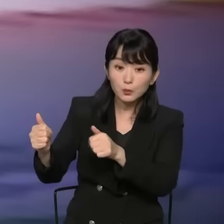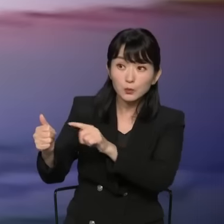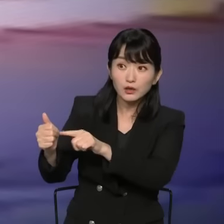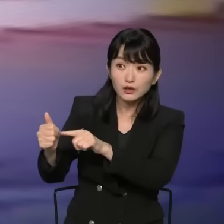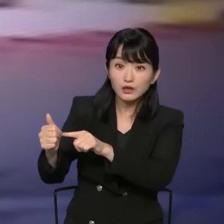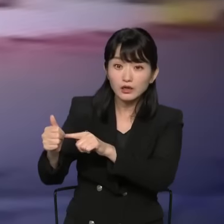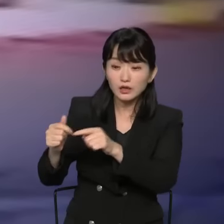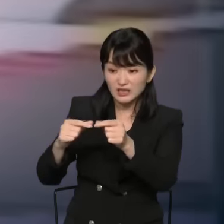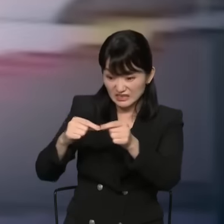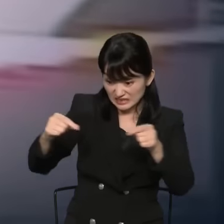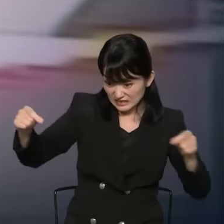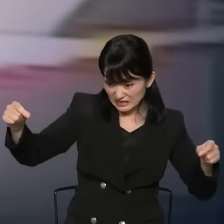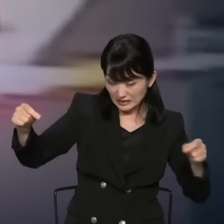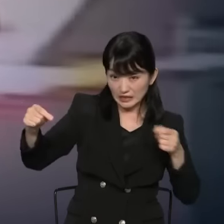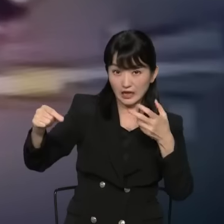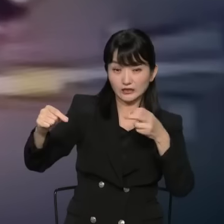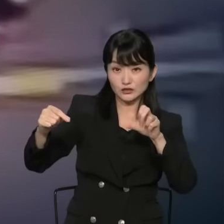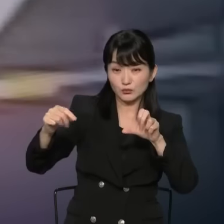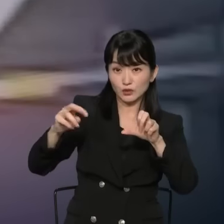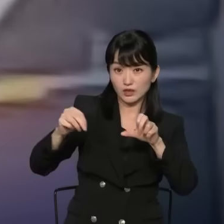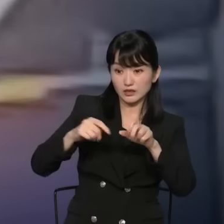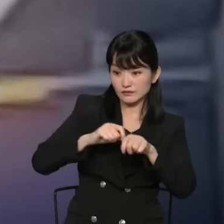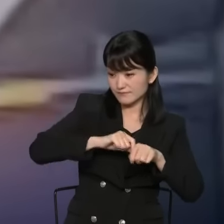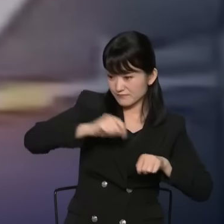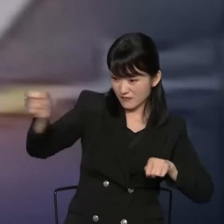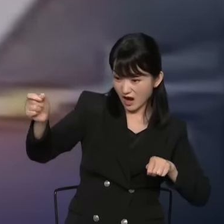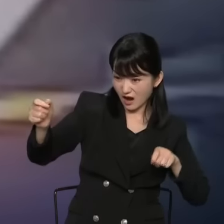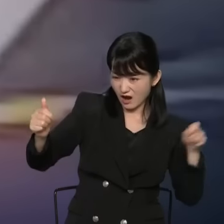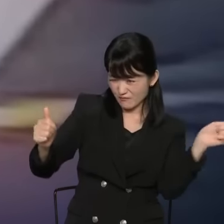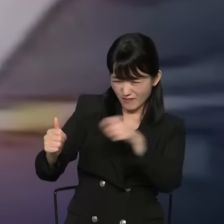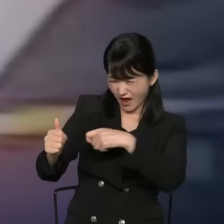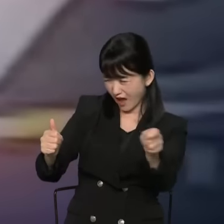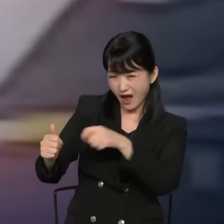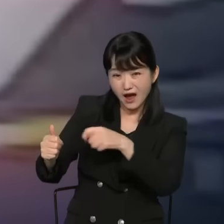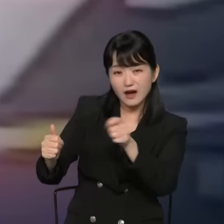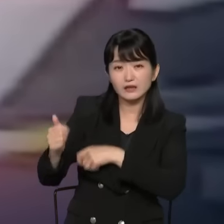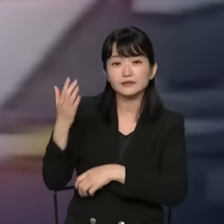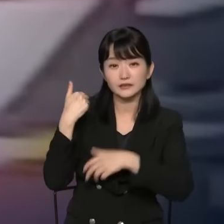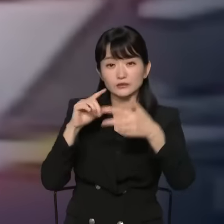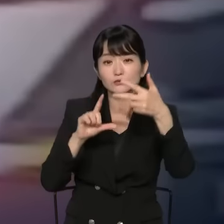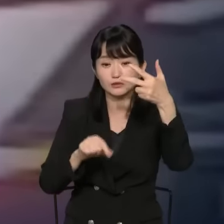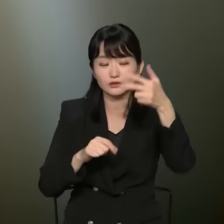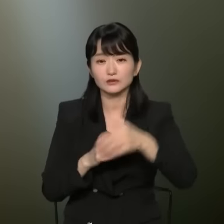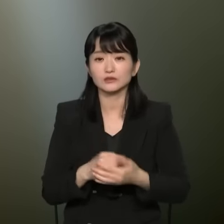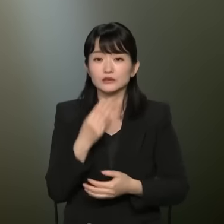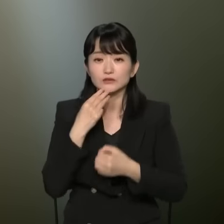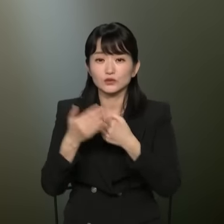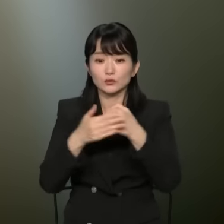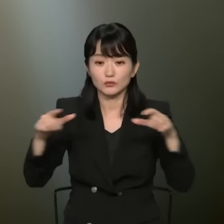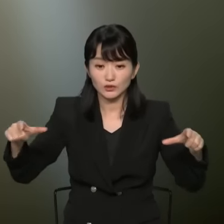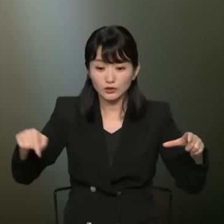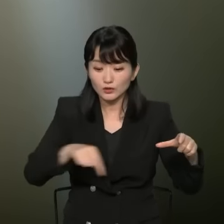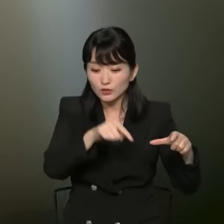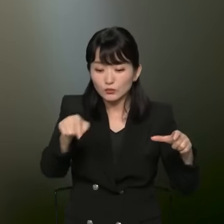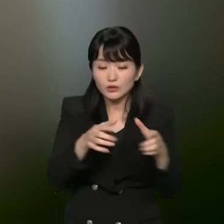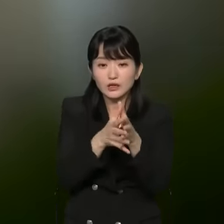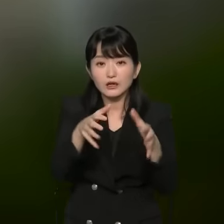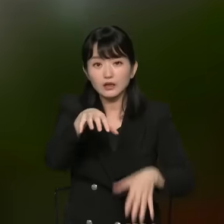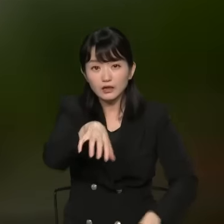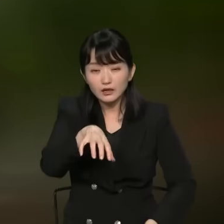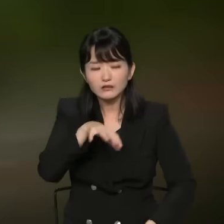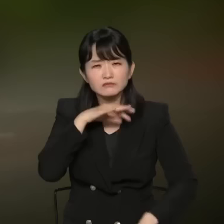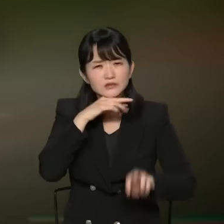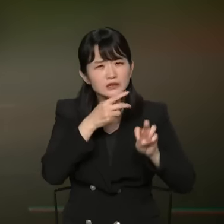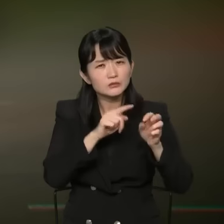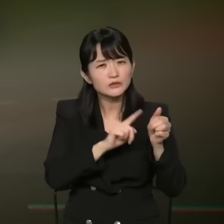길이 75cm의 칼을 수차례 휘두릅니다. 지난 7월 서울 은평구의 한 아파트 단지에서